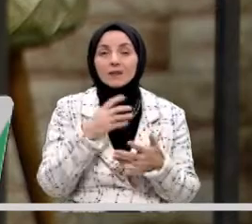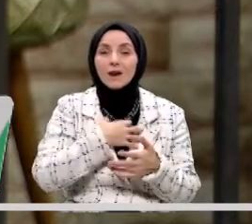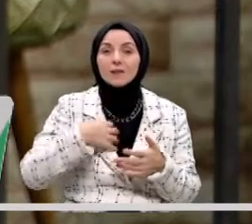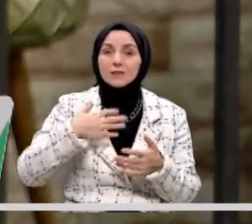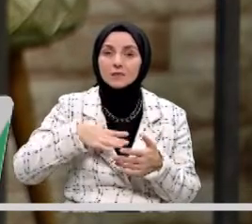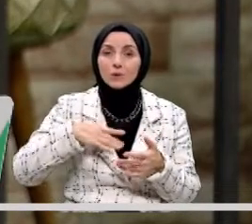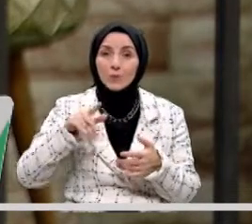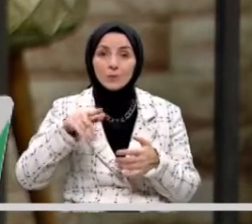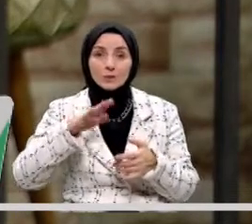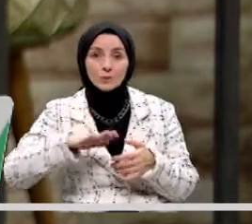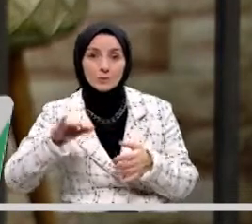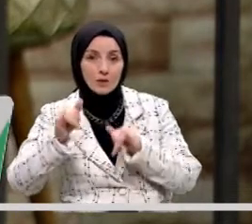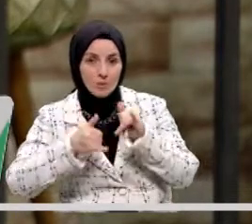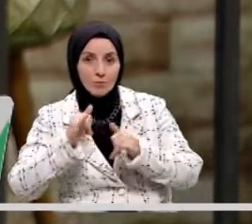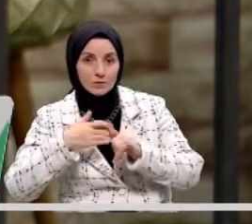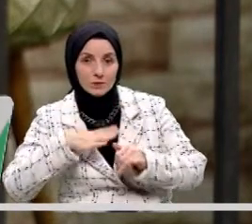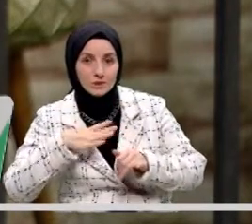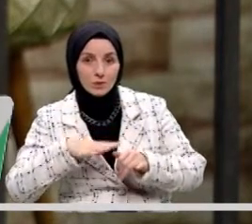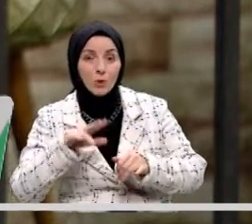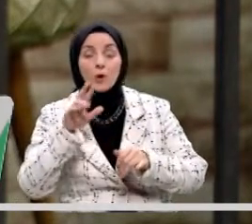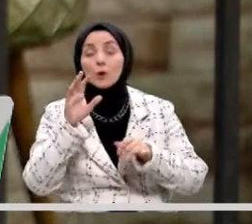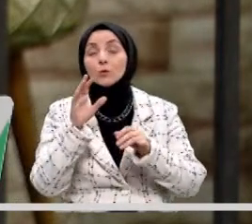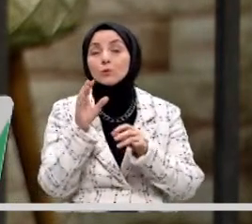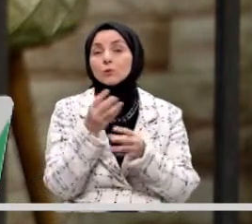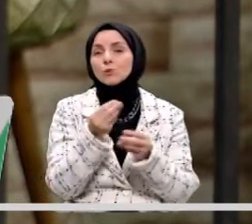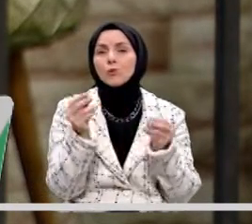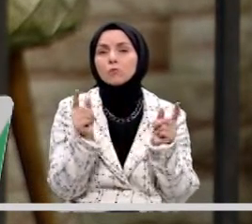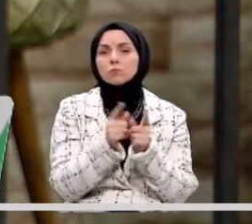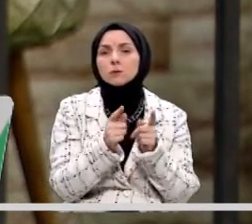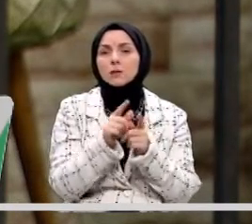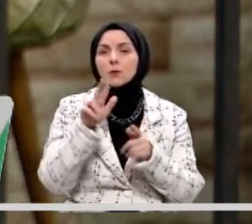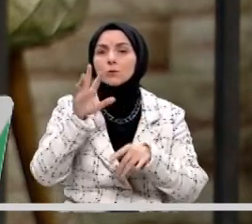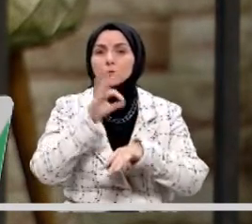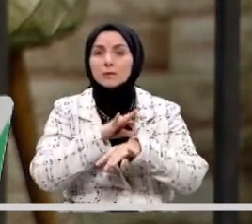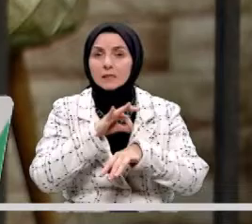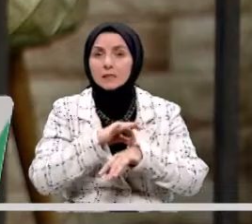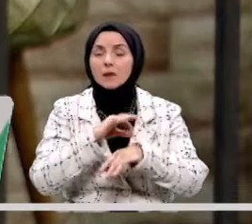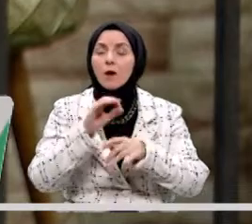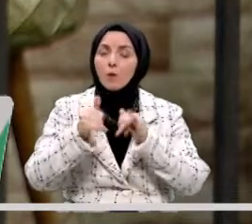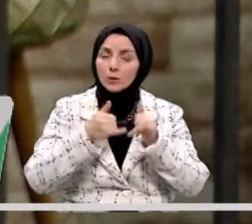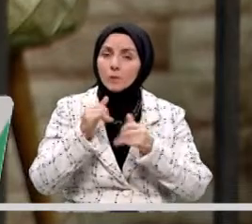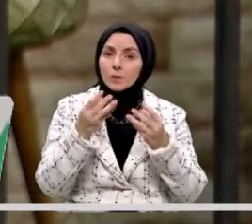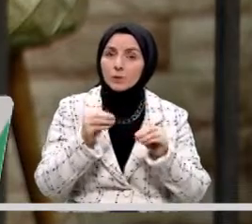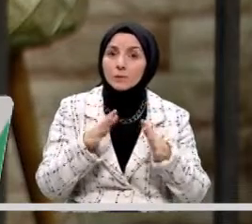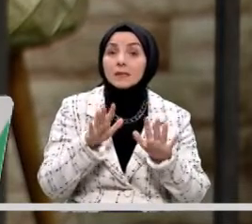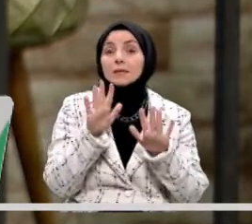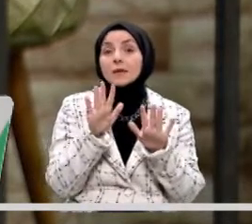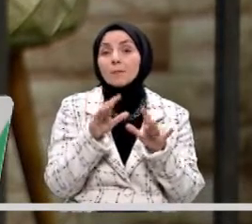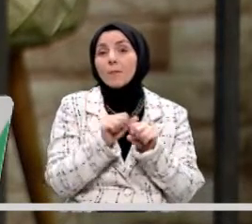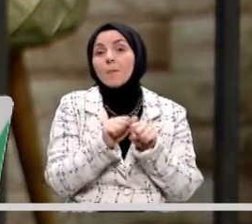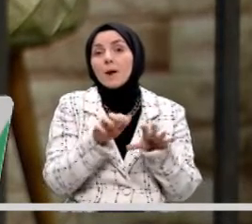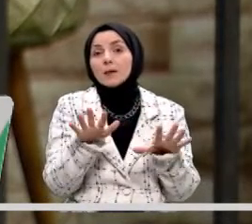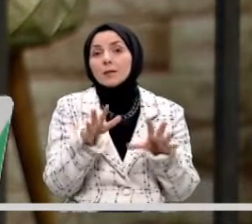Çocuklarla oyun oynasın çok kısa 3 dakika oyun oynayabilir paylaşması çok zordur Siz ona kızarsanız zorlarsanız